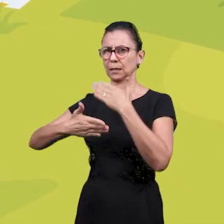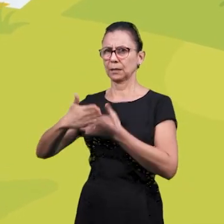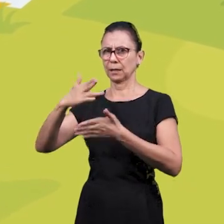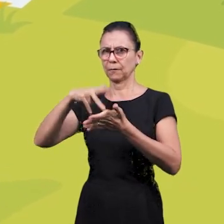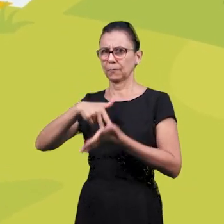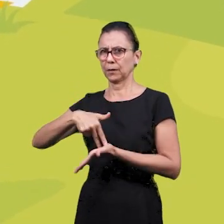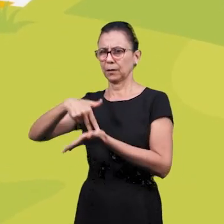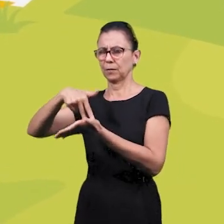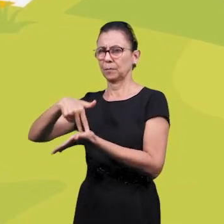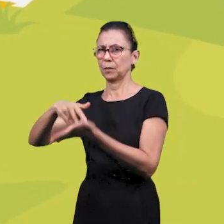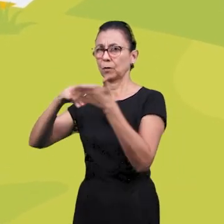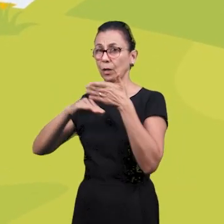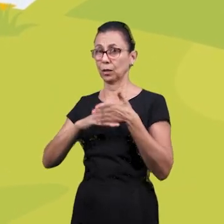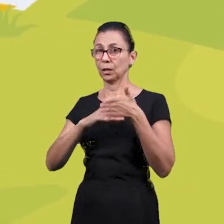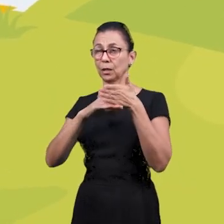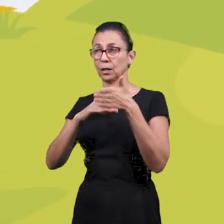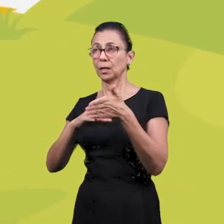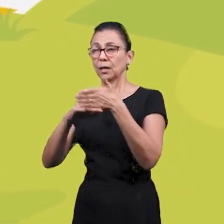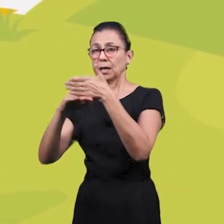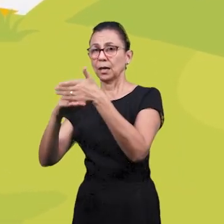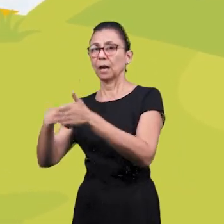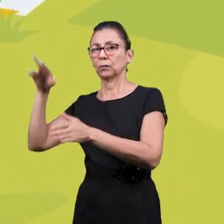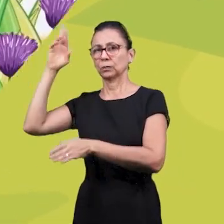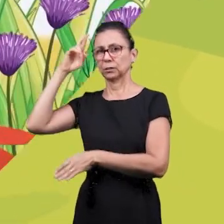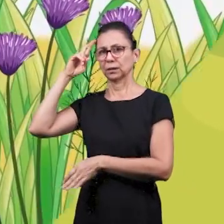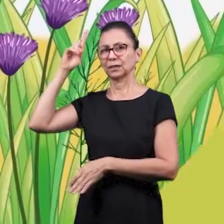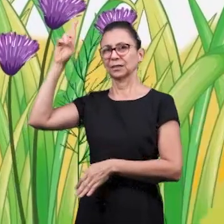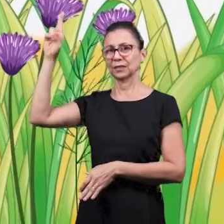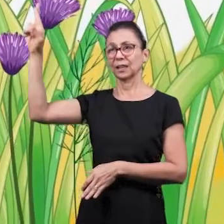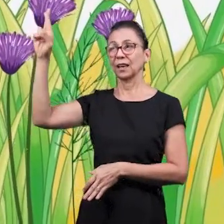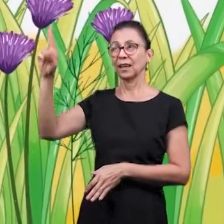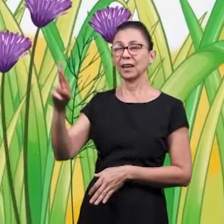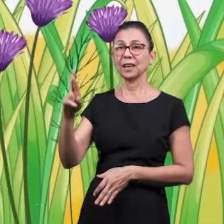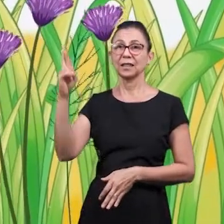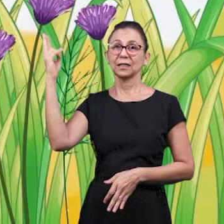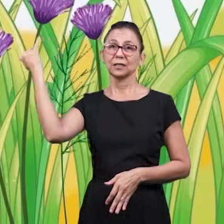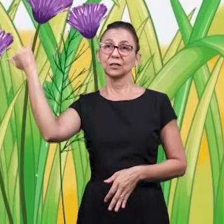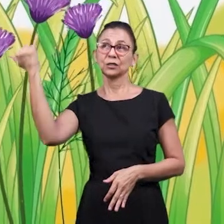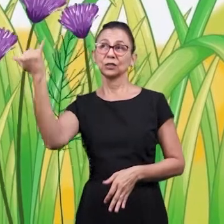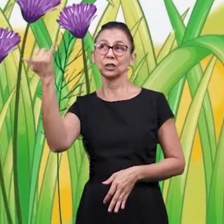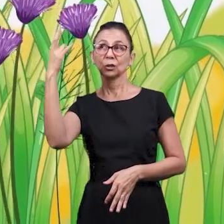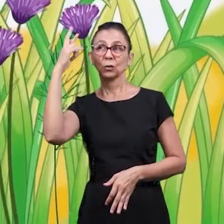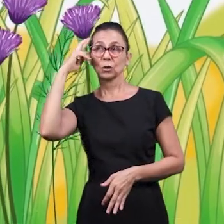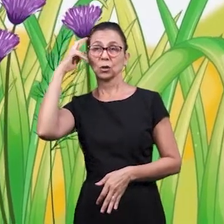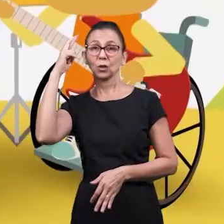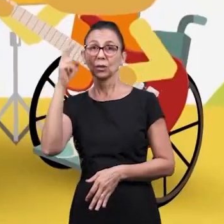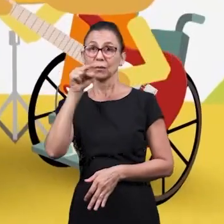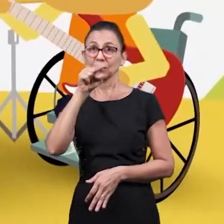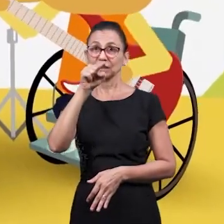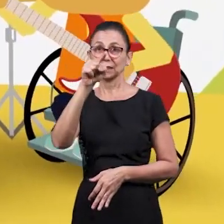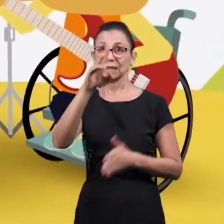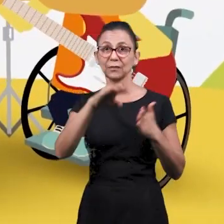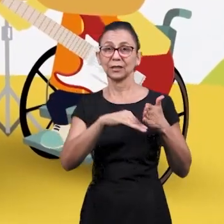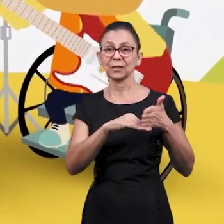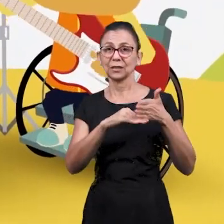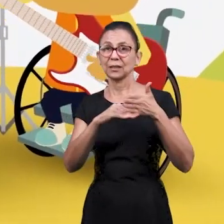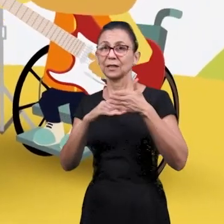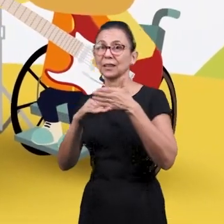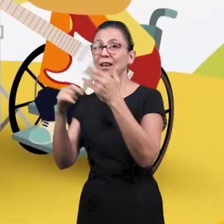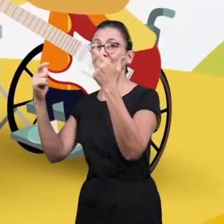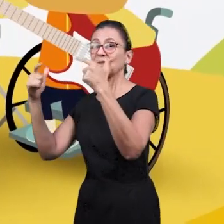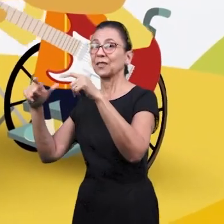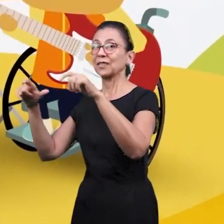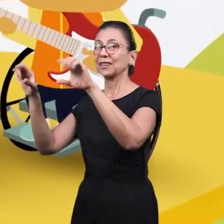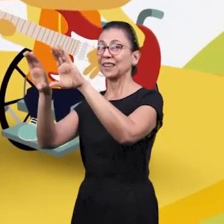мною, я вас поведу. И вас приведу в чудесный сад. Туда,